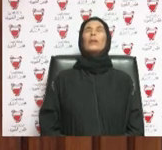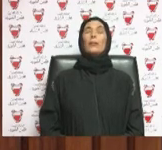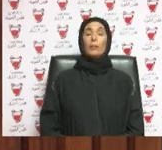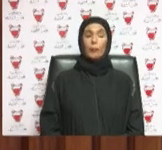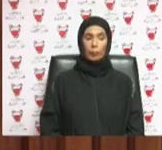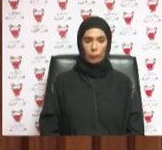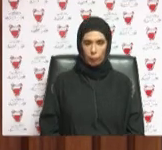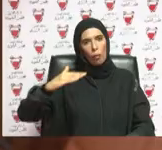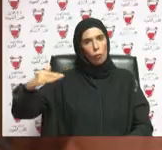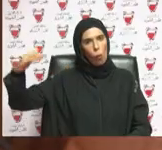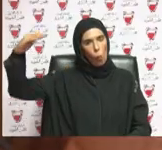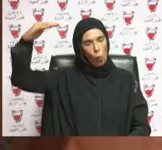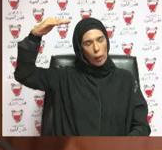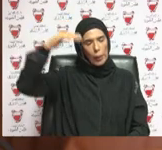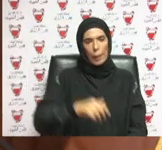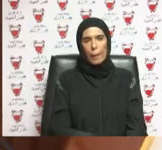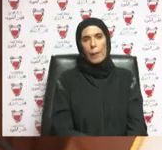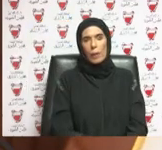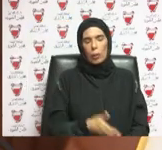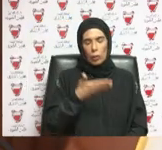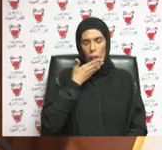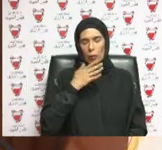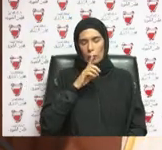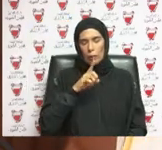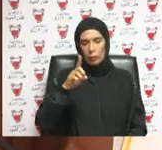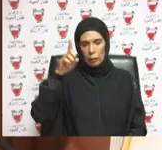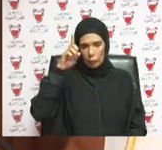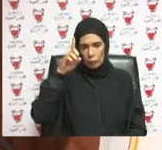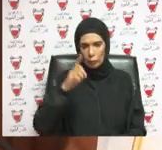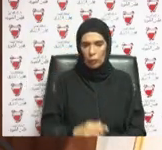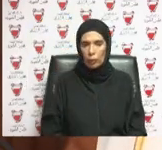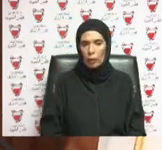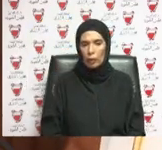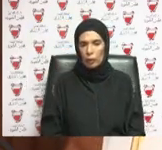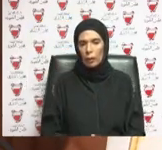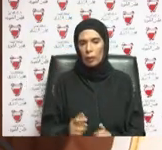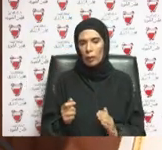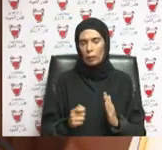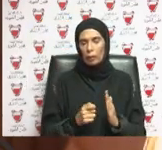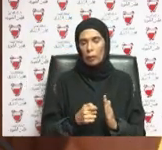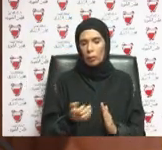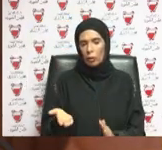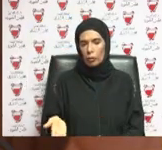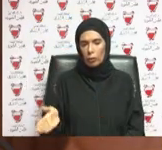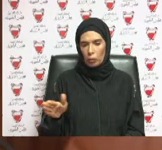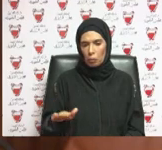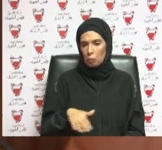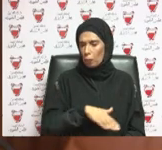شكرا مع الرئيس. أحمد الله سبحانه وتعالى الذي كتب الفناء على كل